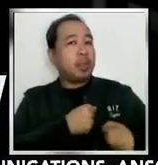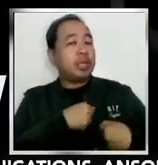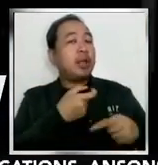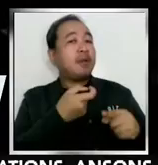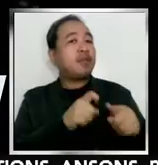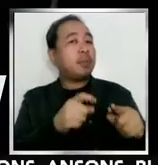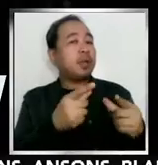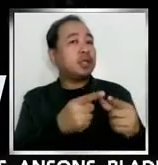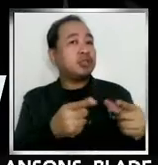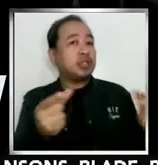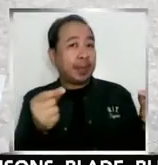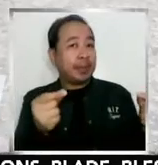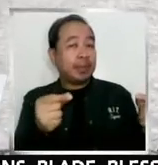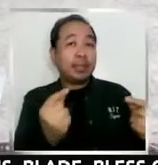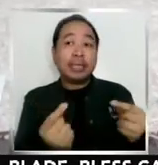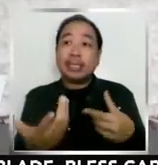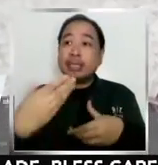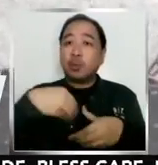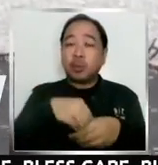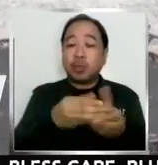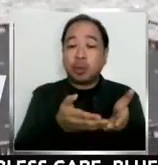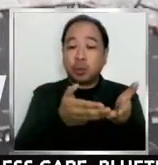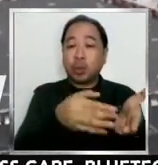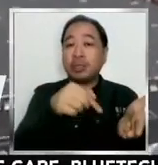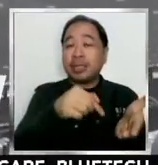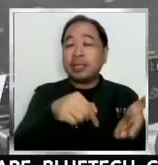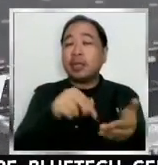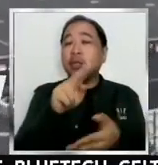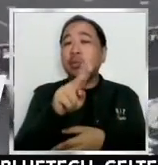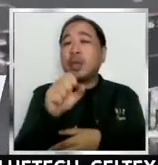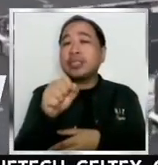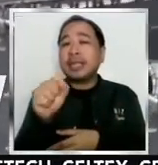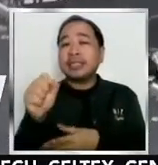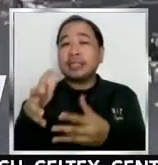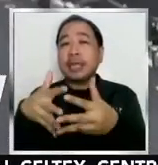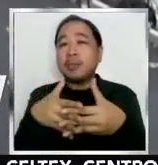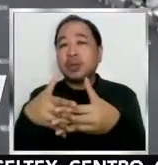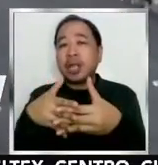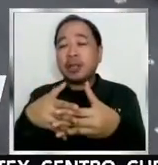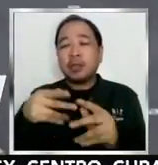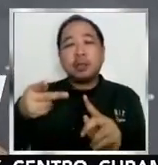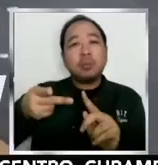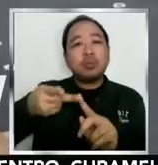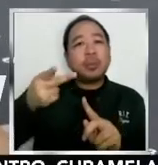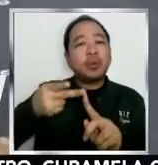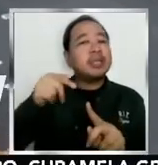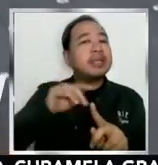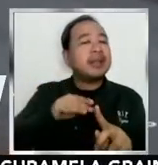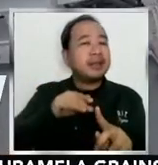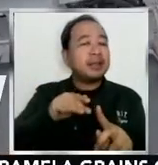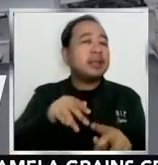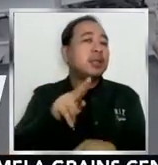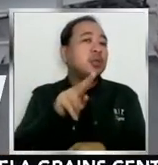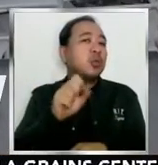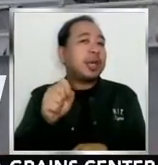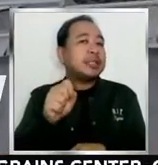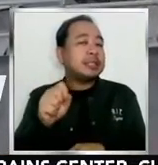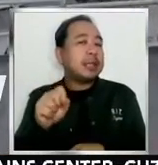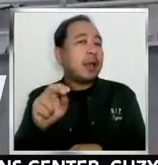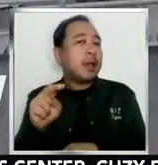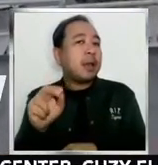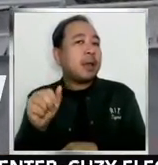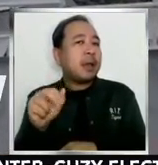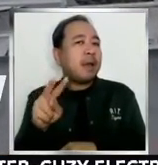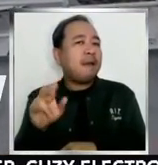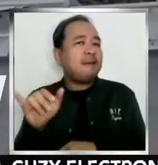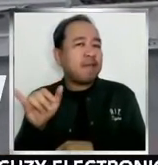ng USS America, ang pangunahing barko ng Amphibious Ready Group ng US Navy. Matapos ang